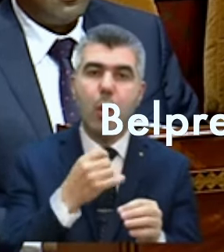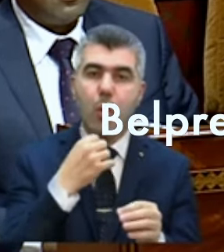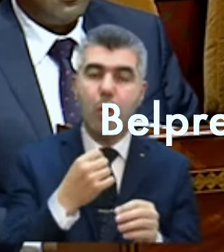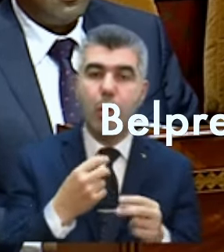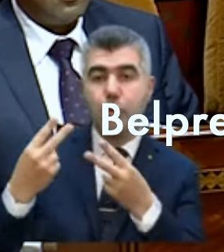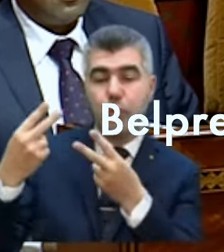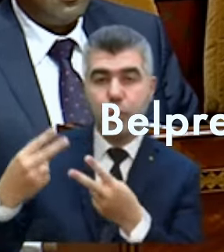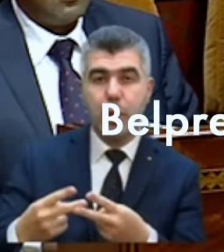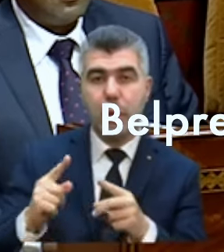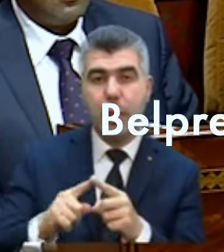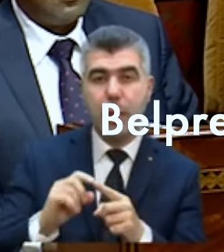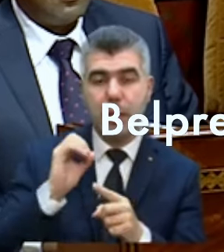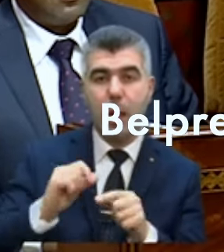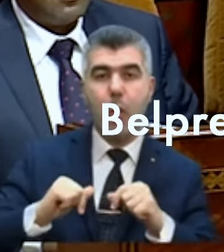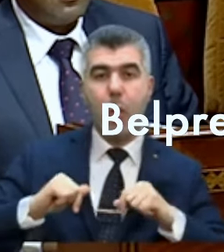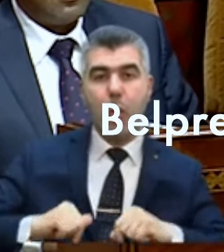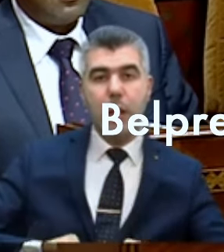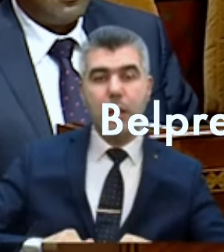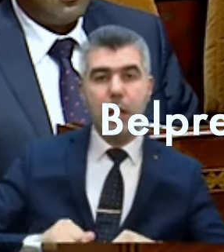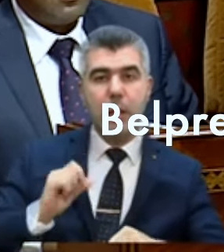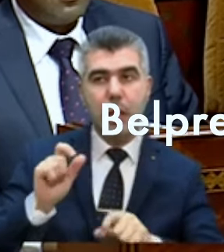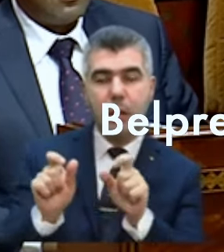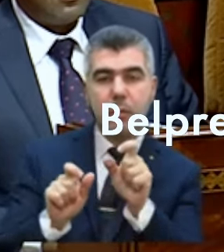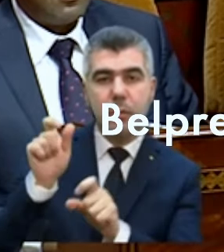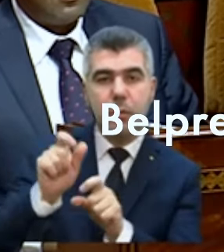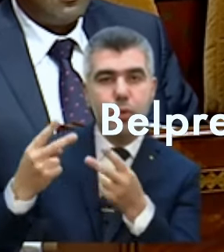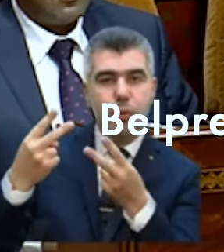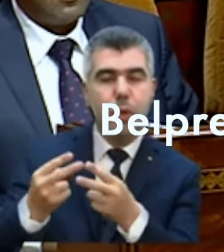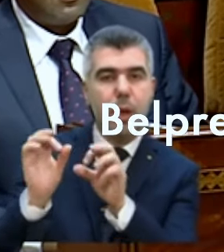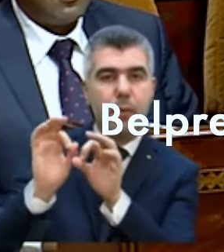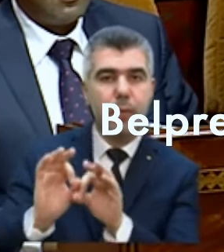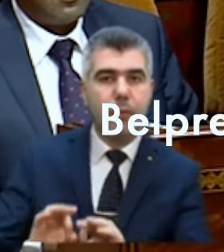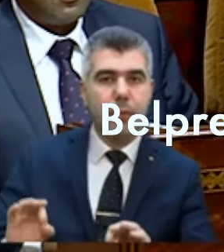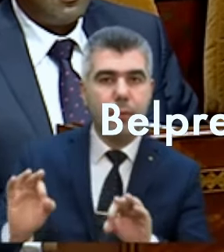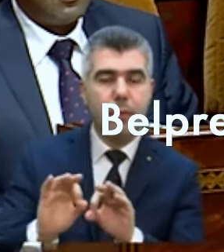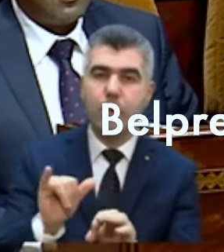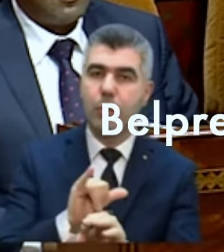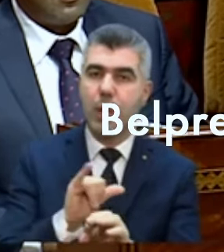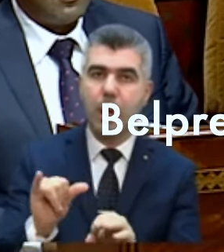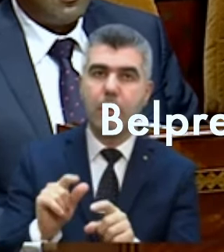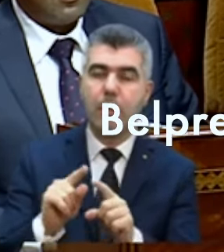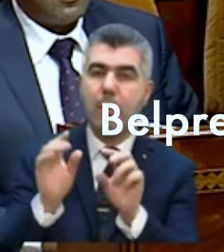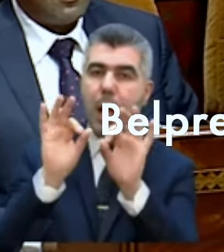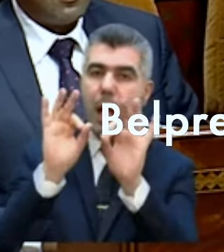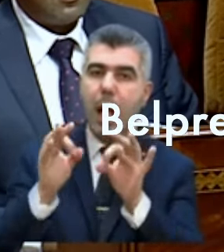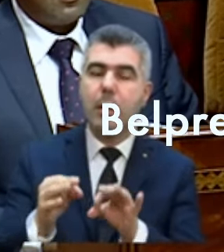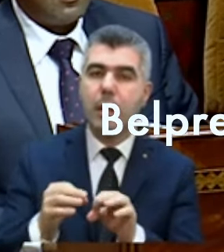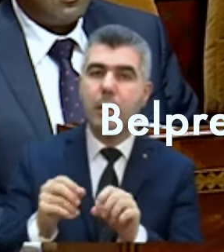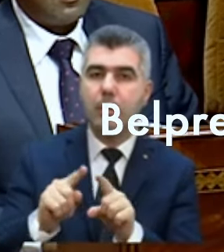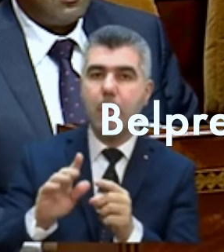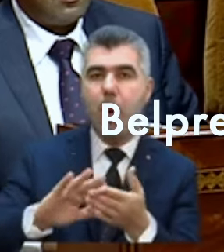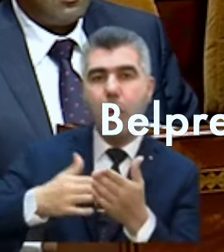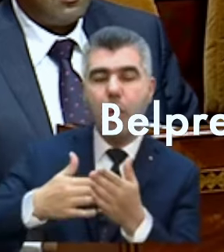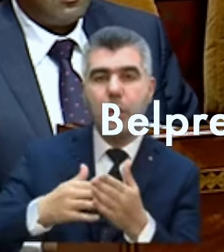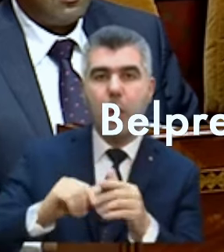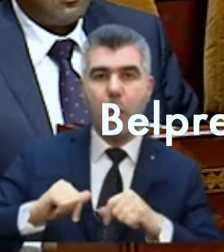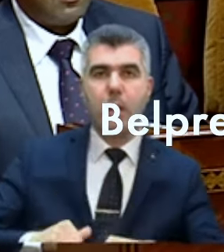حضروا فيها القطاع الوزراء. الوزراء كاين اللي ما كيجيش كاع إطلاقا، عطي لي العدد الحضور كل وزراء. هل